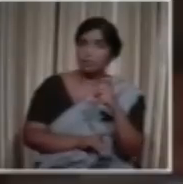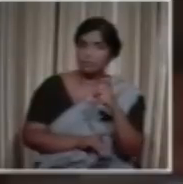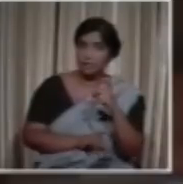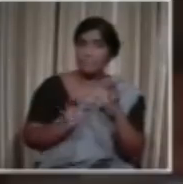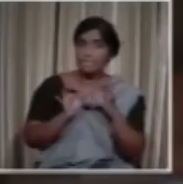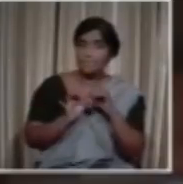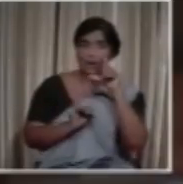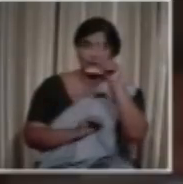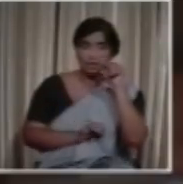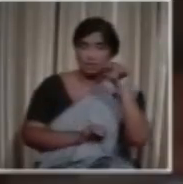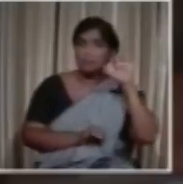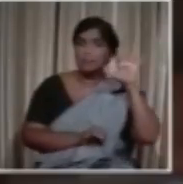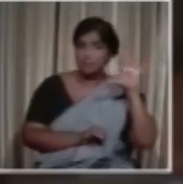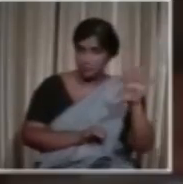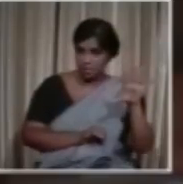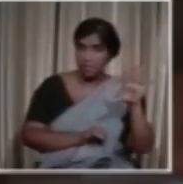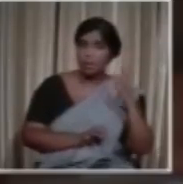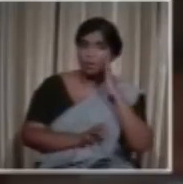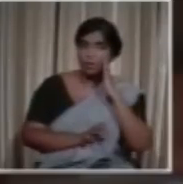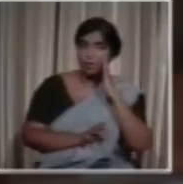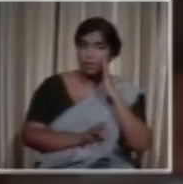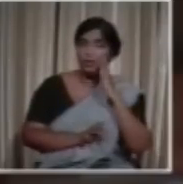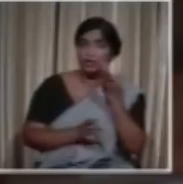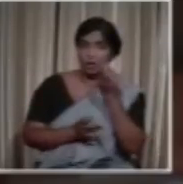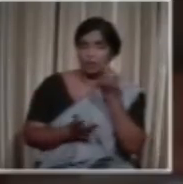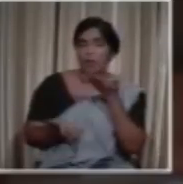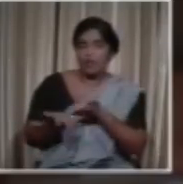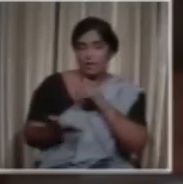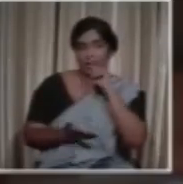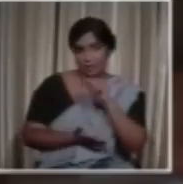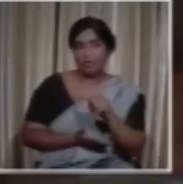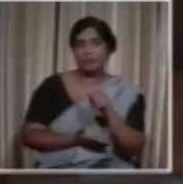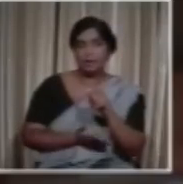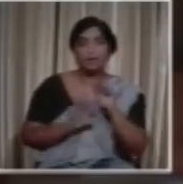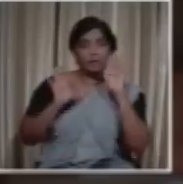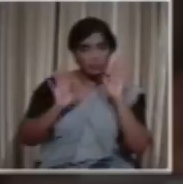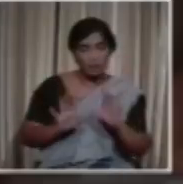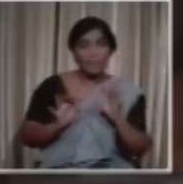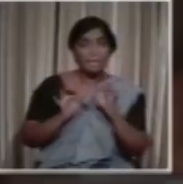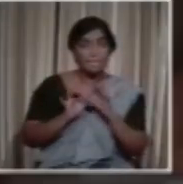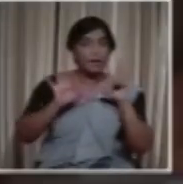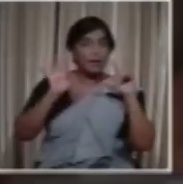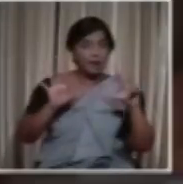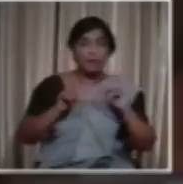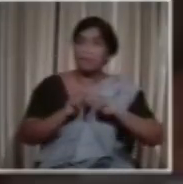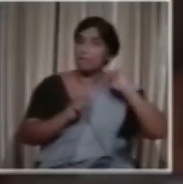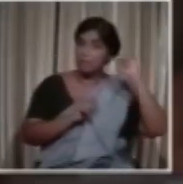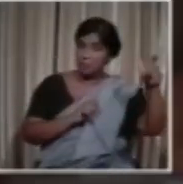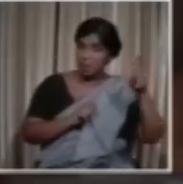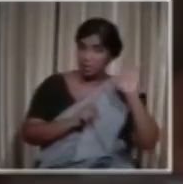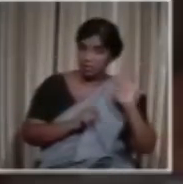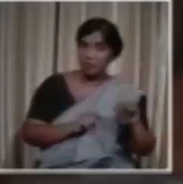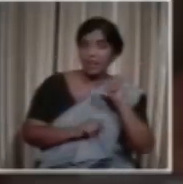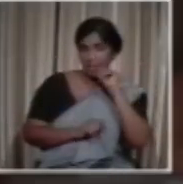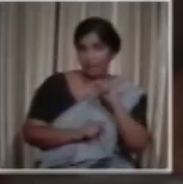බිලියන 7.5ක අපිට සංචිතයක් තිබුණා. හරි. හැබැයි බිලියන 8ක් ගෙවලක් තියෙනවා. ඒක තමයි